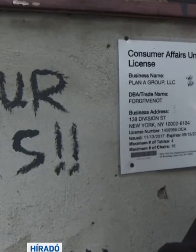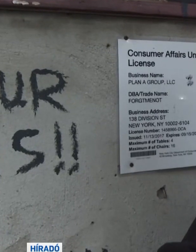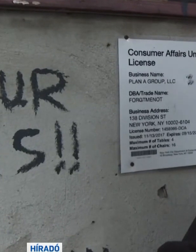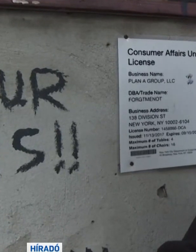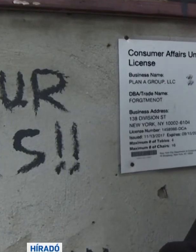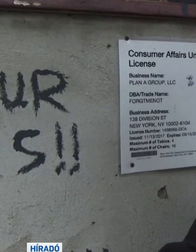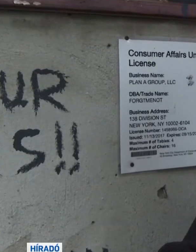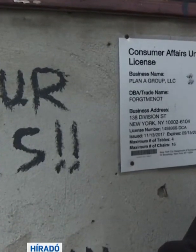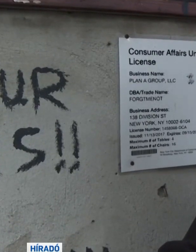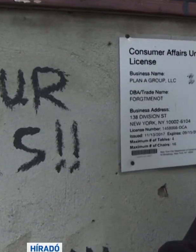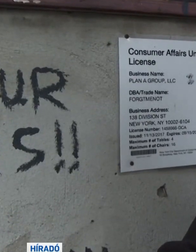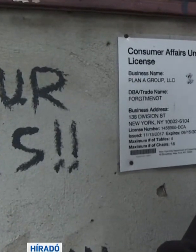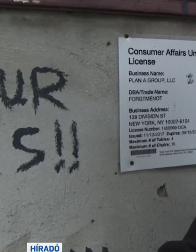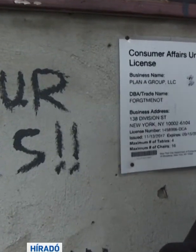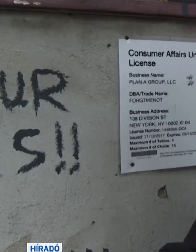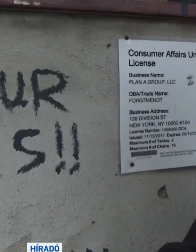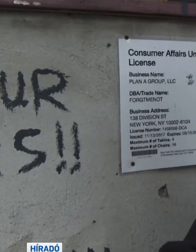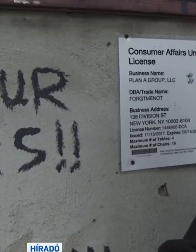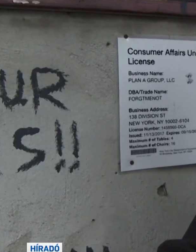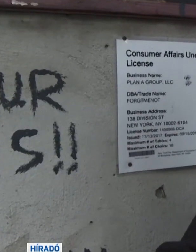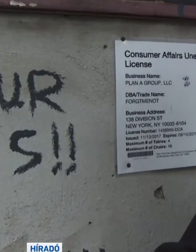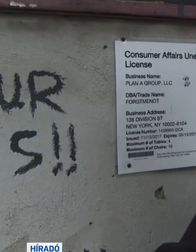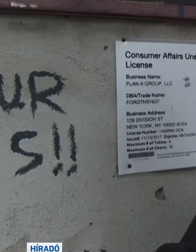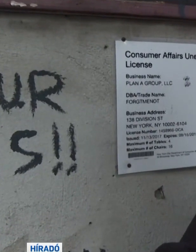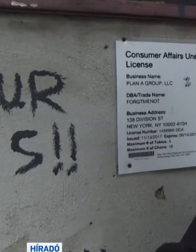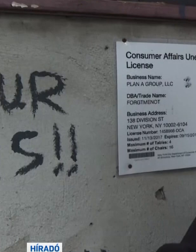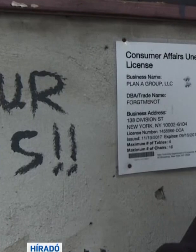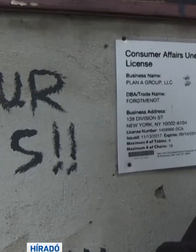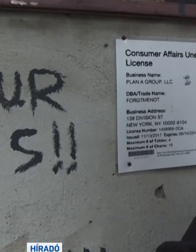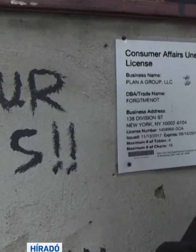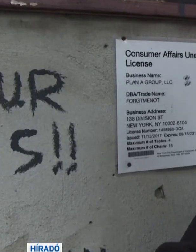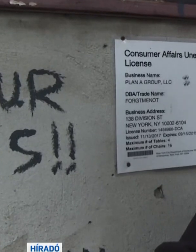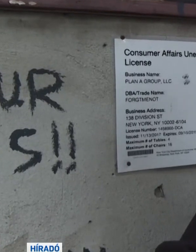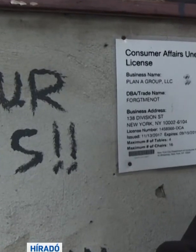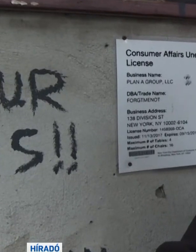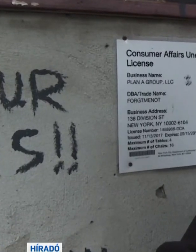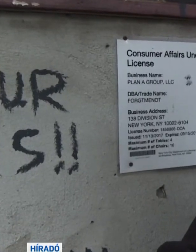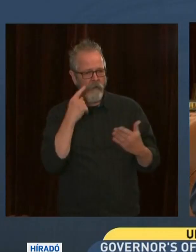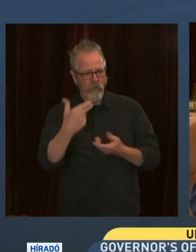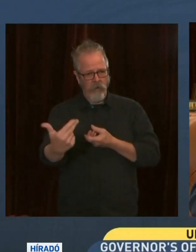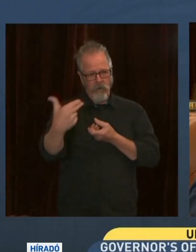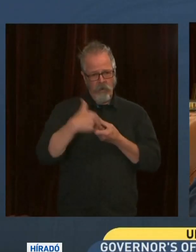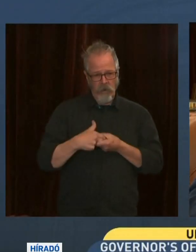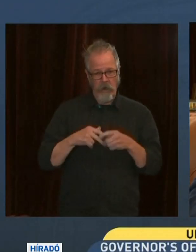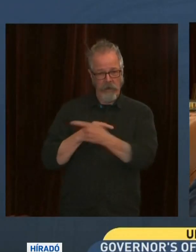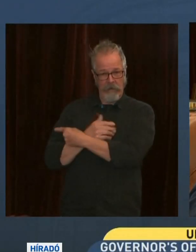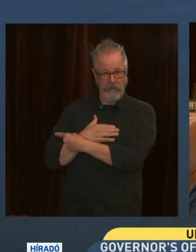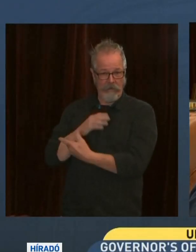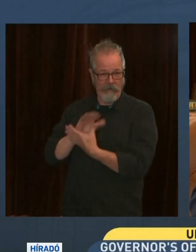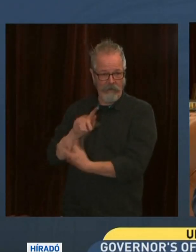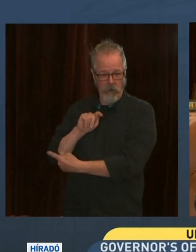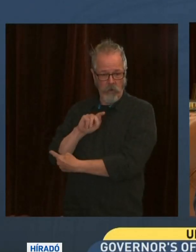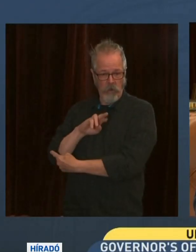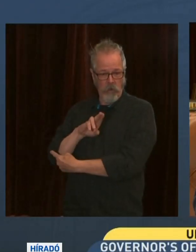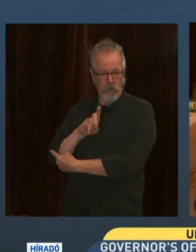is ugyanez vár. Abban bízunk, hogy nem kell teljesen bezárnunk, mondta egy New York-i étterem tulajdonos. Washington